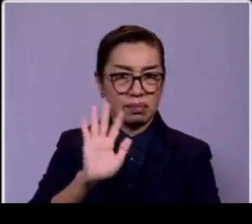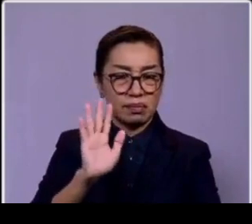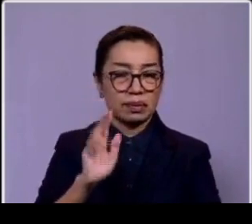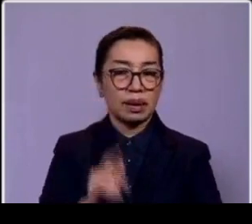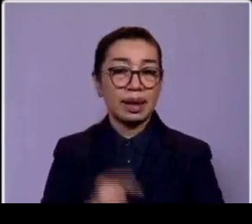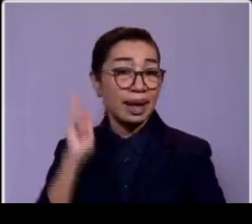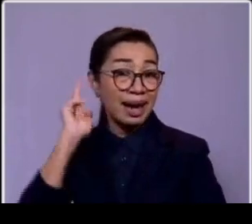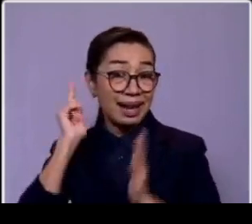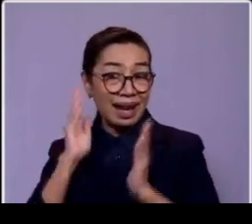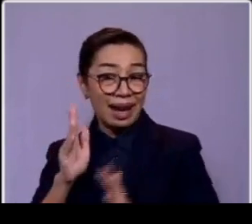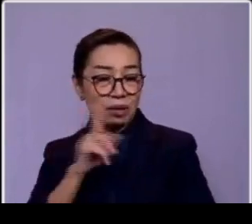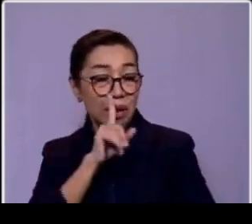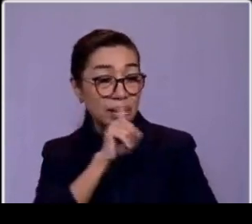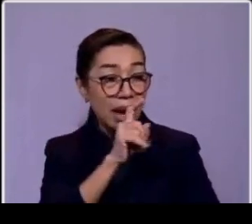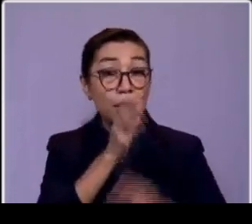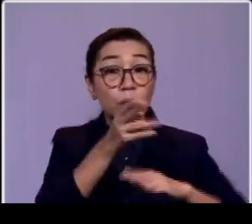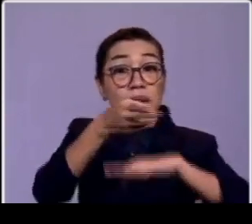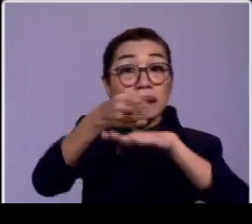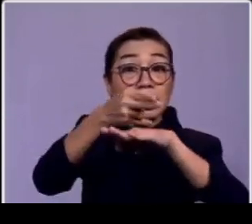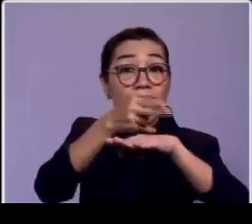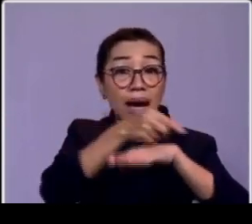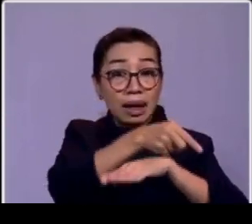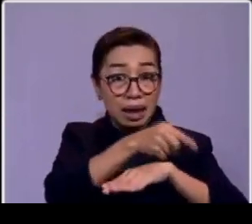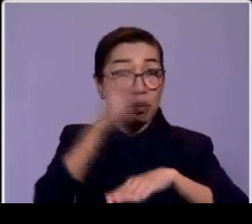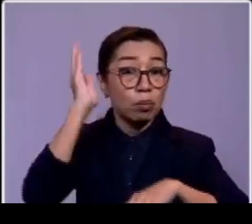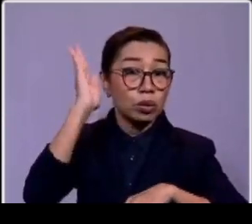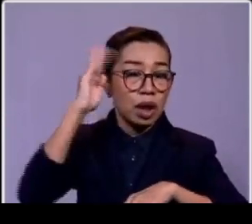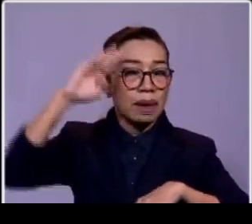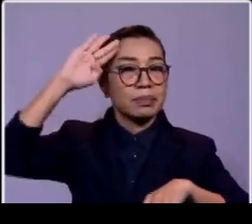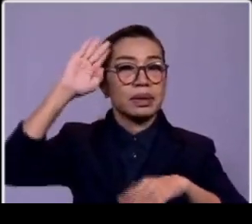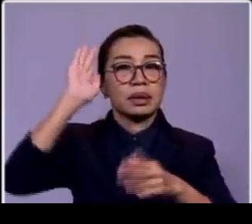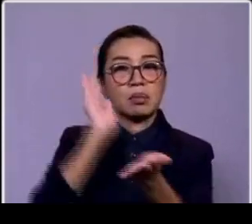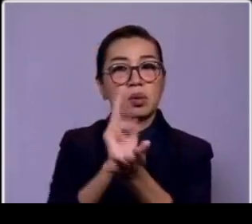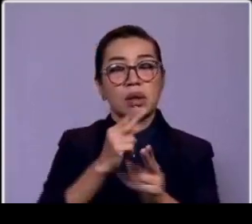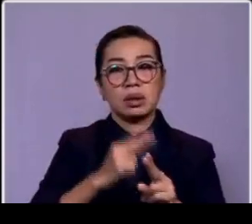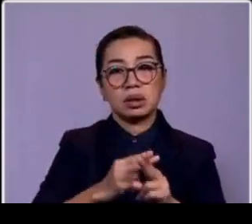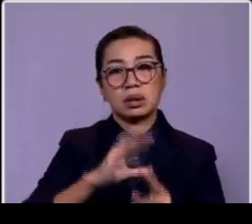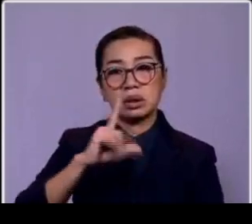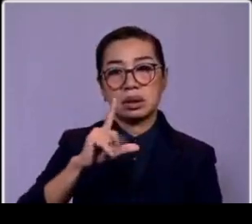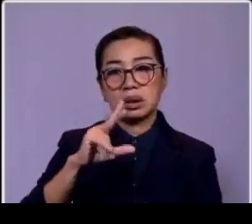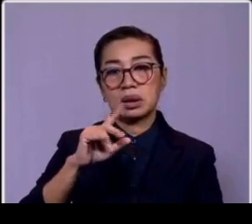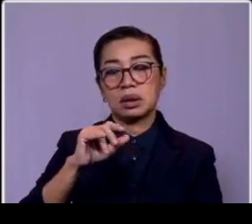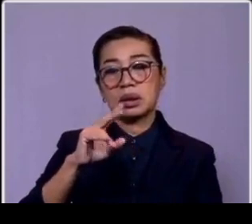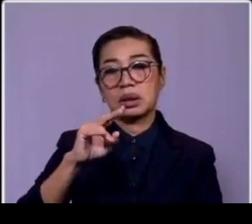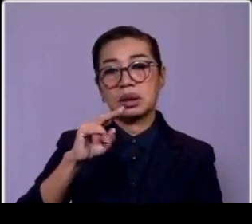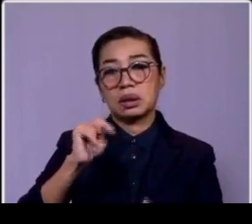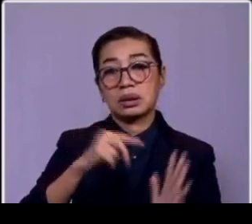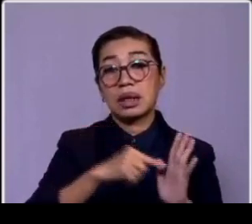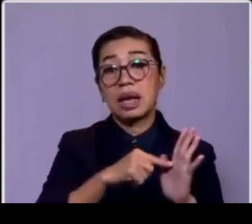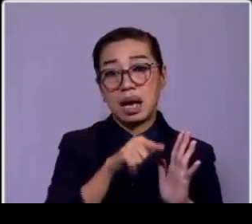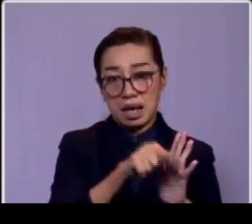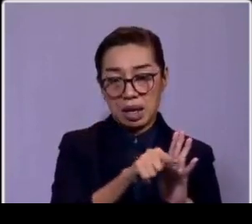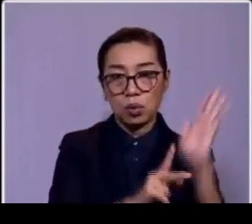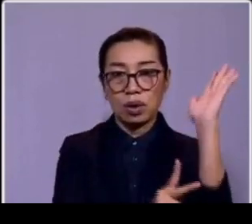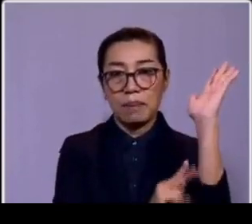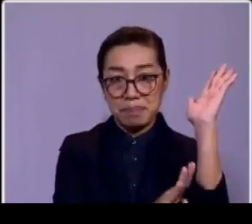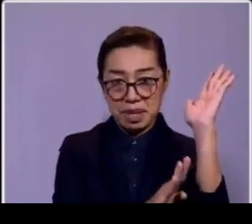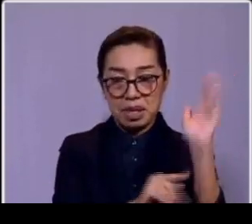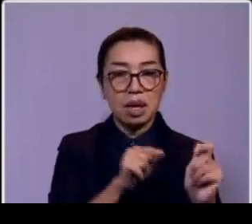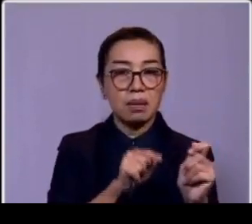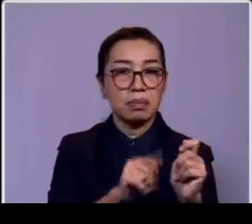าวติดต่อไปที่เจ้าของคลิปด้วยนะคะร้อยตำรวจเอกธนาฉัตรทองพิรมค่ะอยู่ที่สภ.คลองท่อมจังหวัดกระบี่ค่ะบ